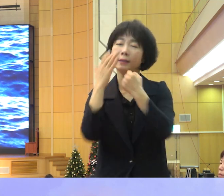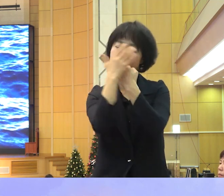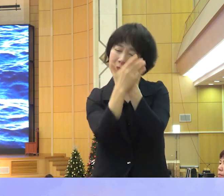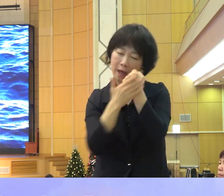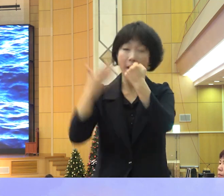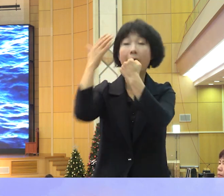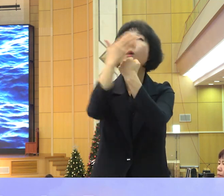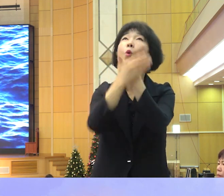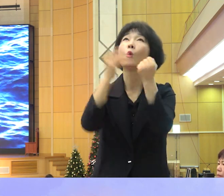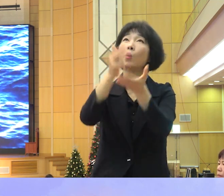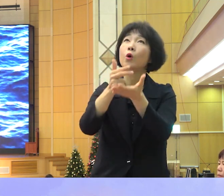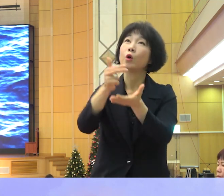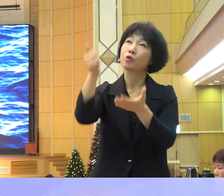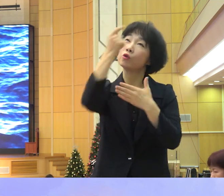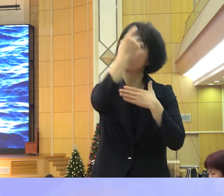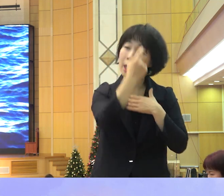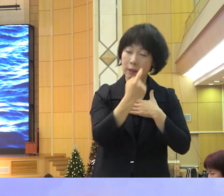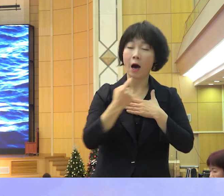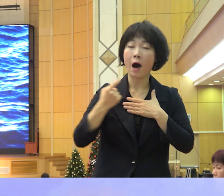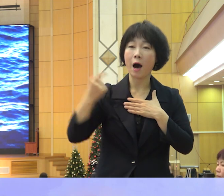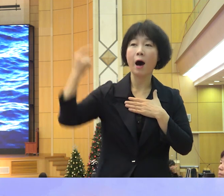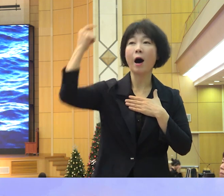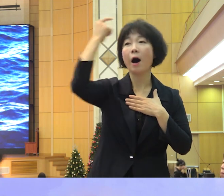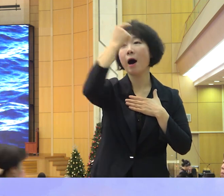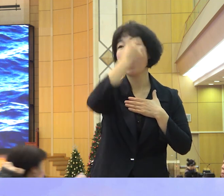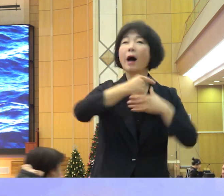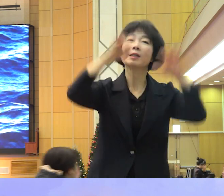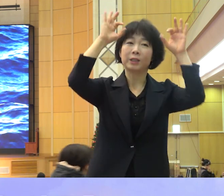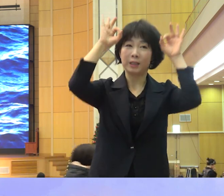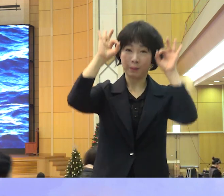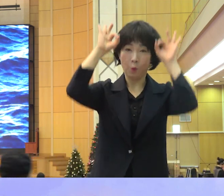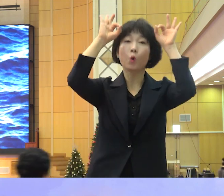주의 은혜로 주의